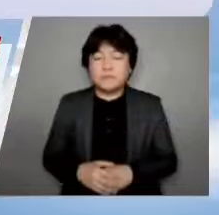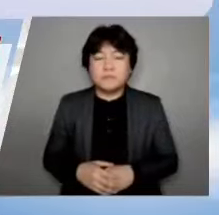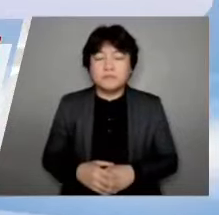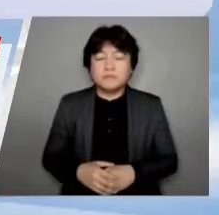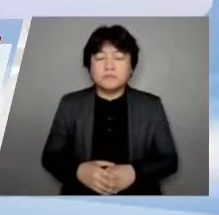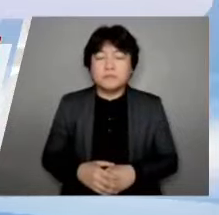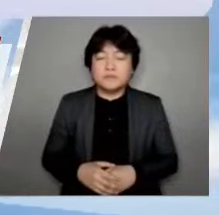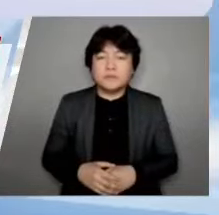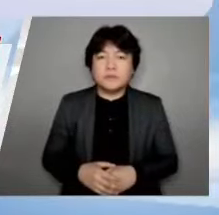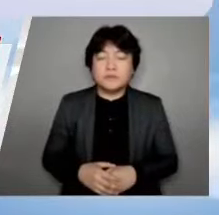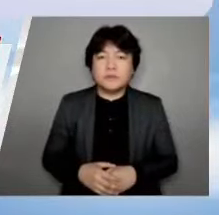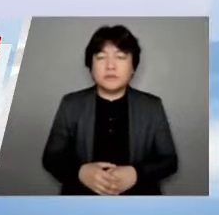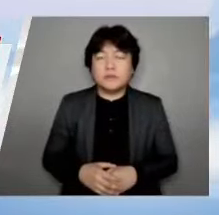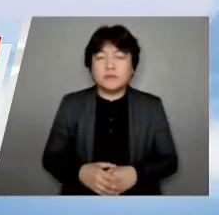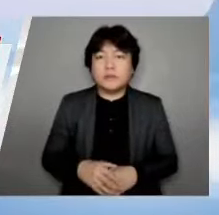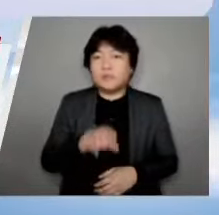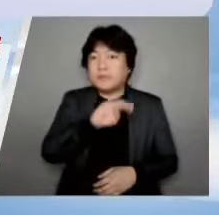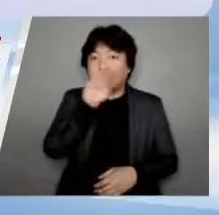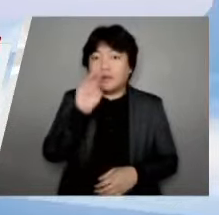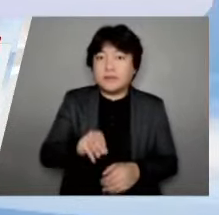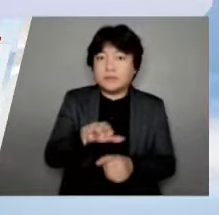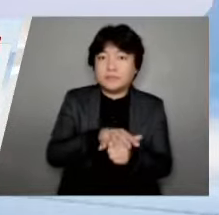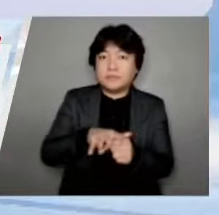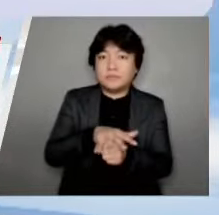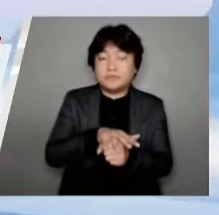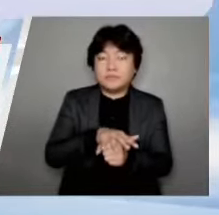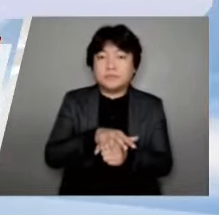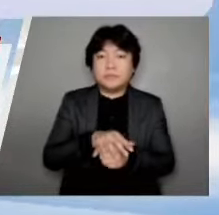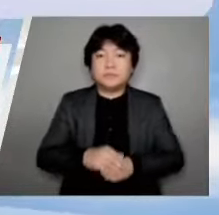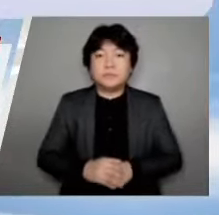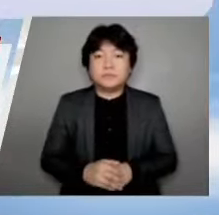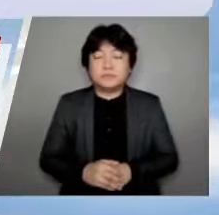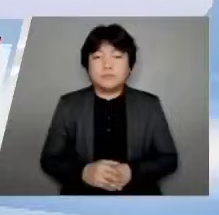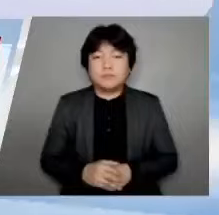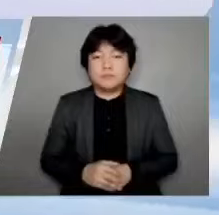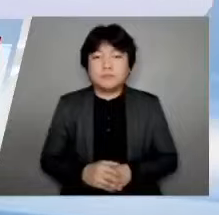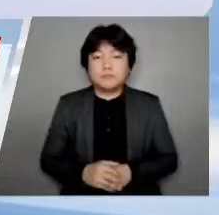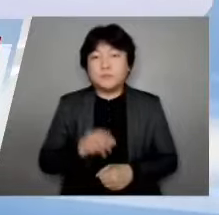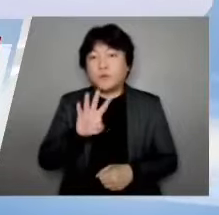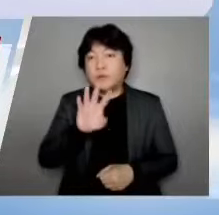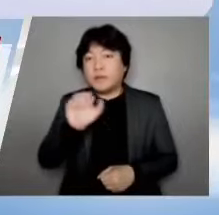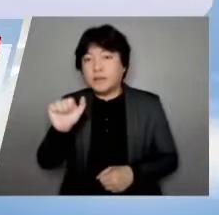Manila plus ito pong rehiyon ng 4A, yung Calabarzon at saka